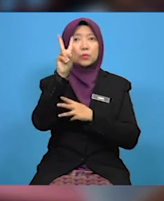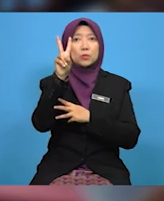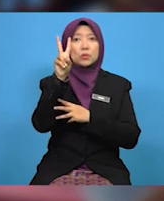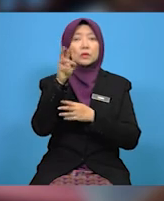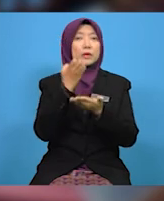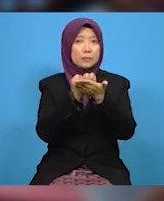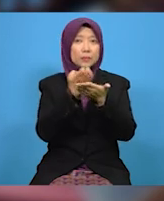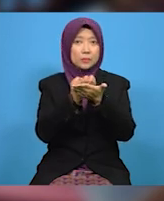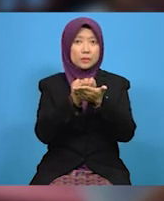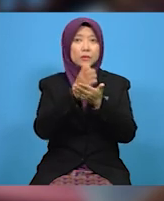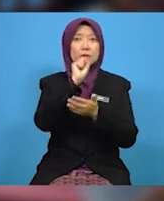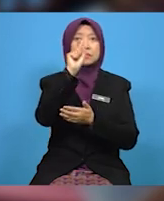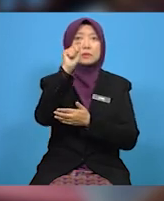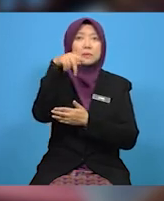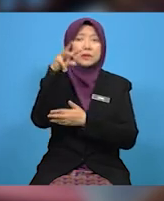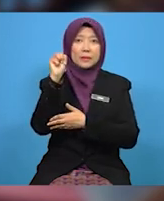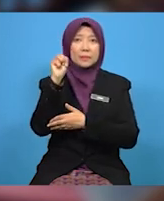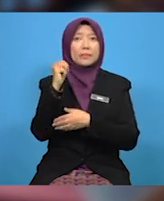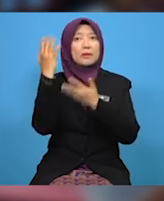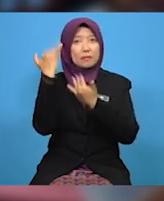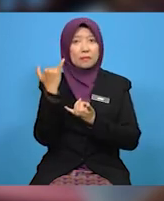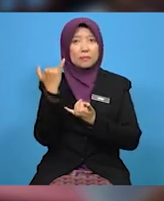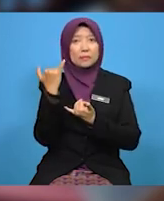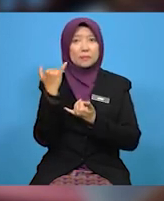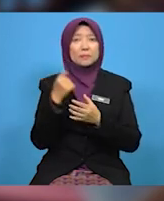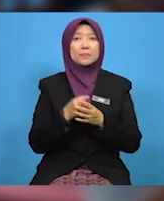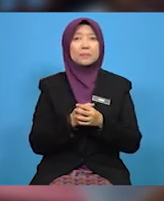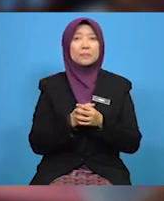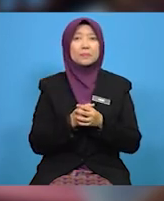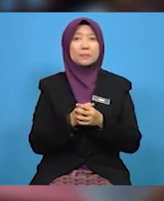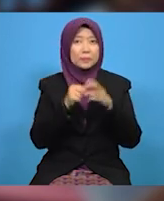sukatan pelajaran ekonomi STPM. Harapan saya,